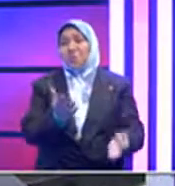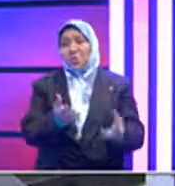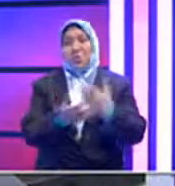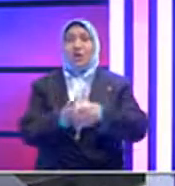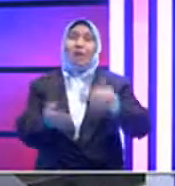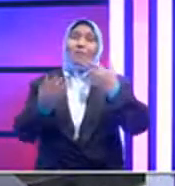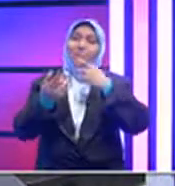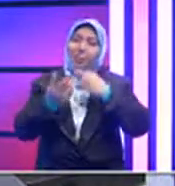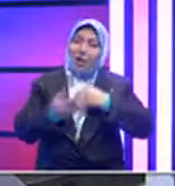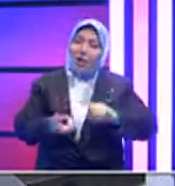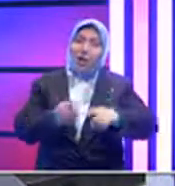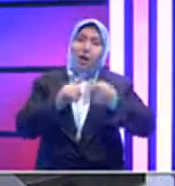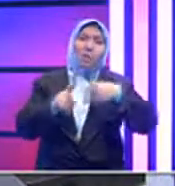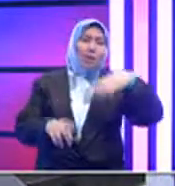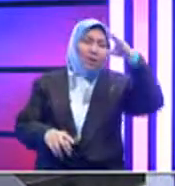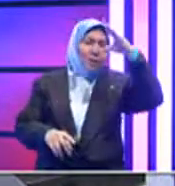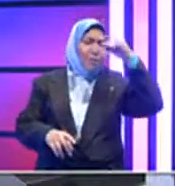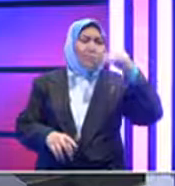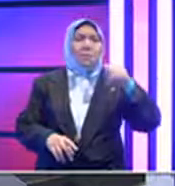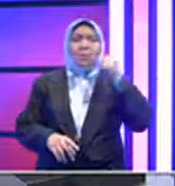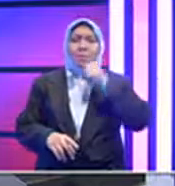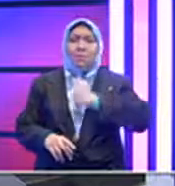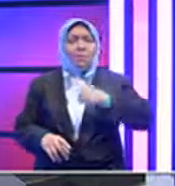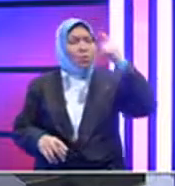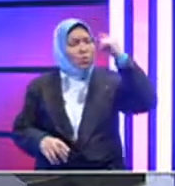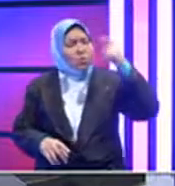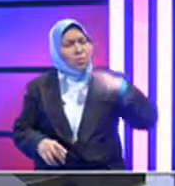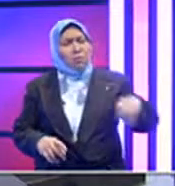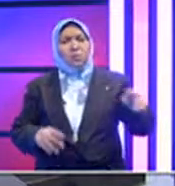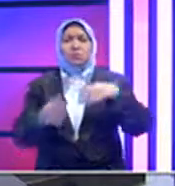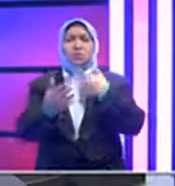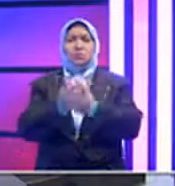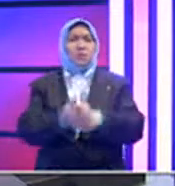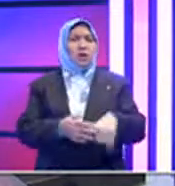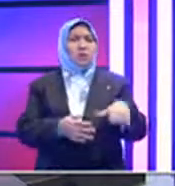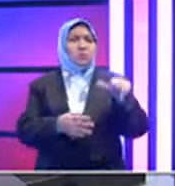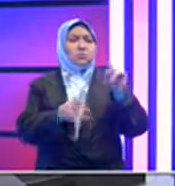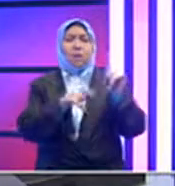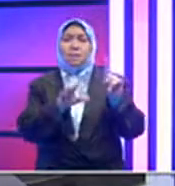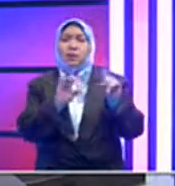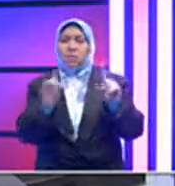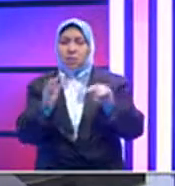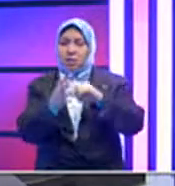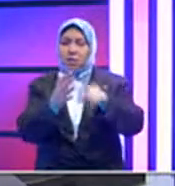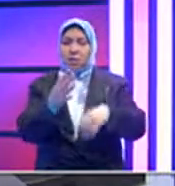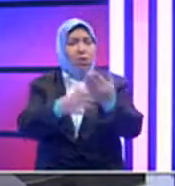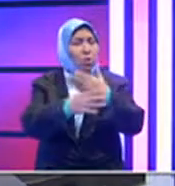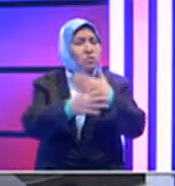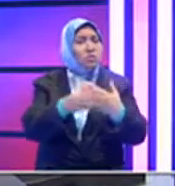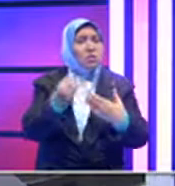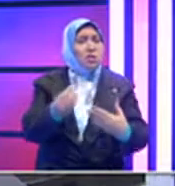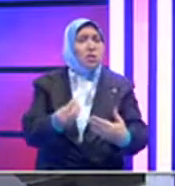yang berkongsi diruangan Facebook hampir mencecah 1800k ini Sas antaranya saya boleh saya kunci Kansas